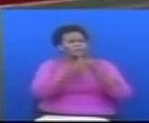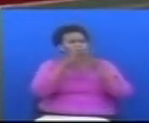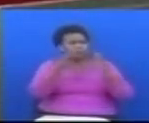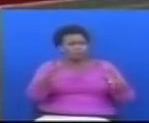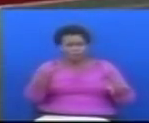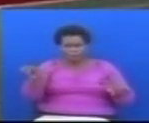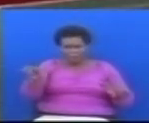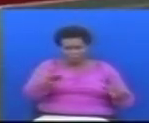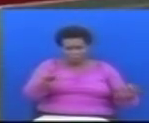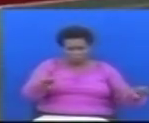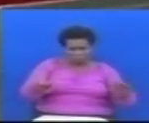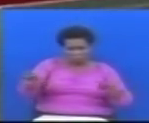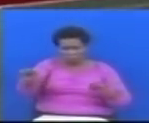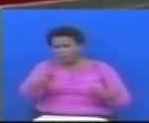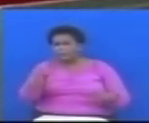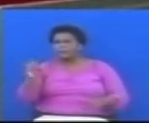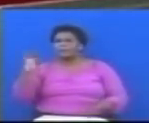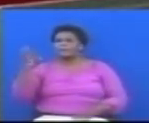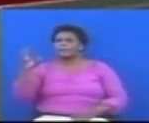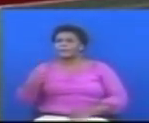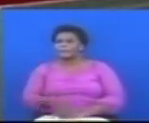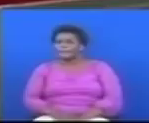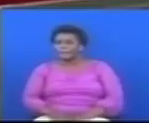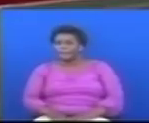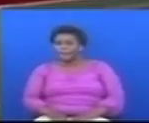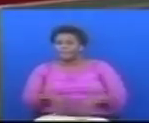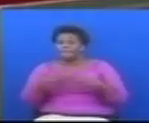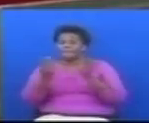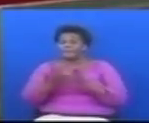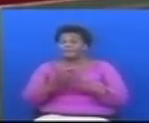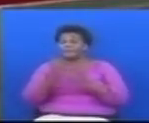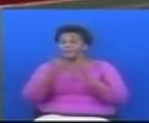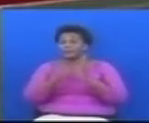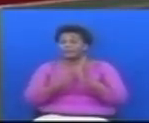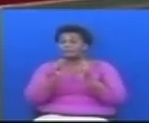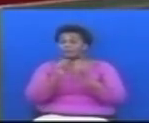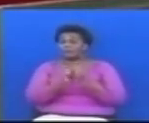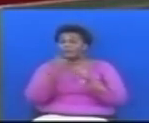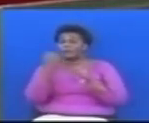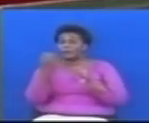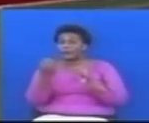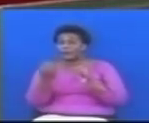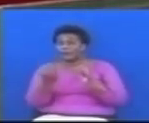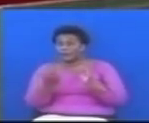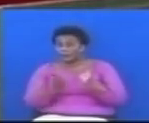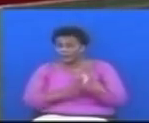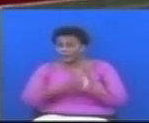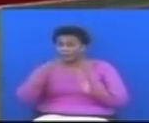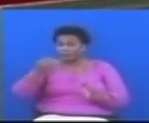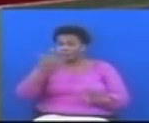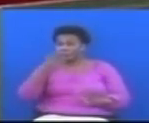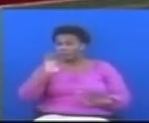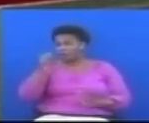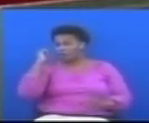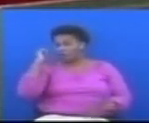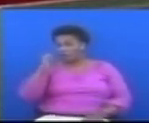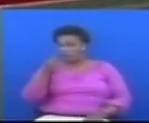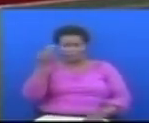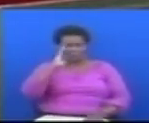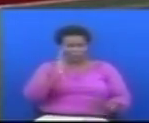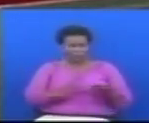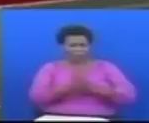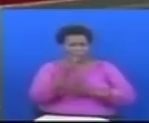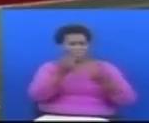na mkaa. Katika hatua nyingine, tarehe 18 Mei 2018, serikali kupitia wakala wa misitu